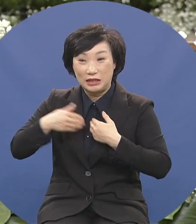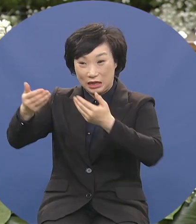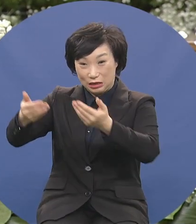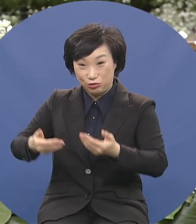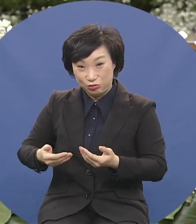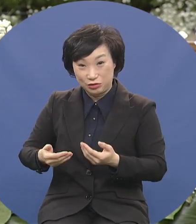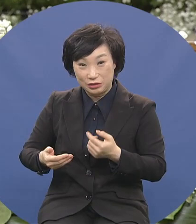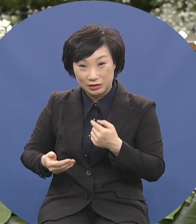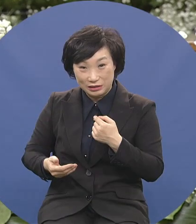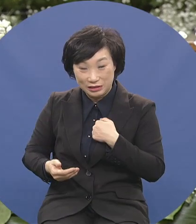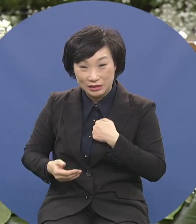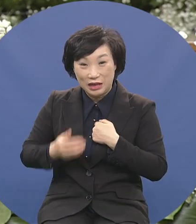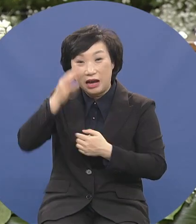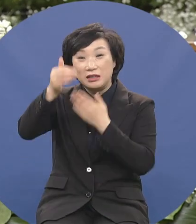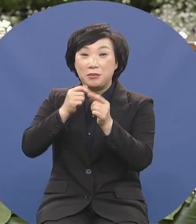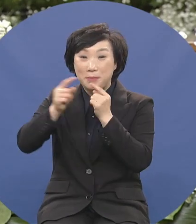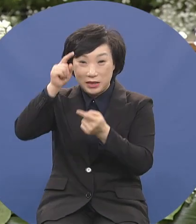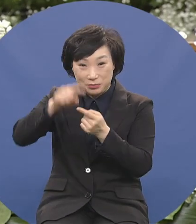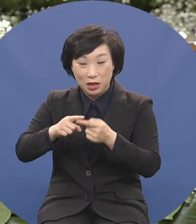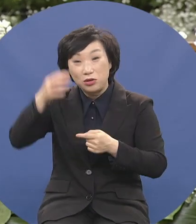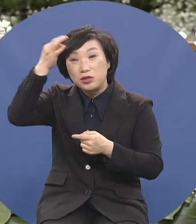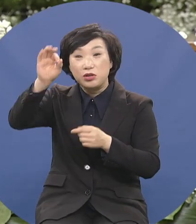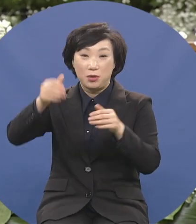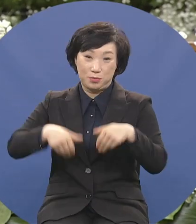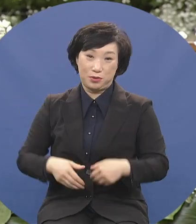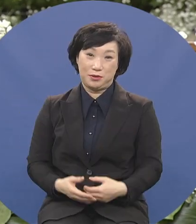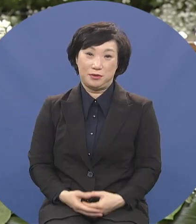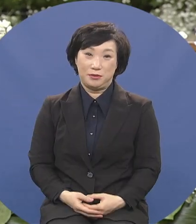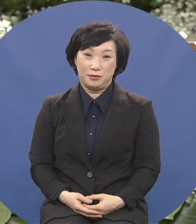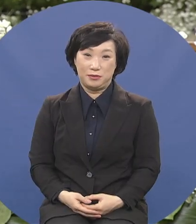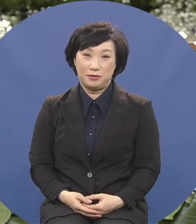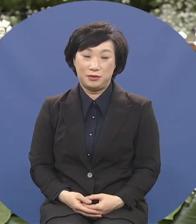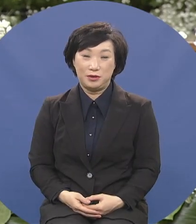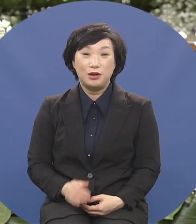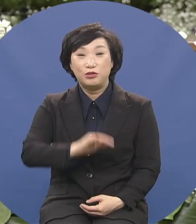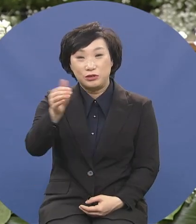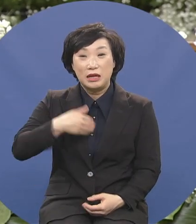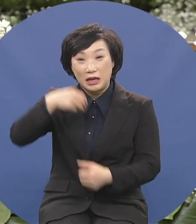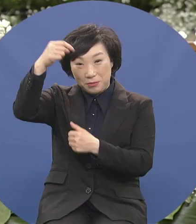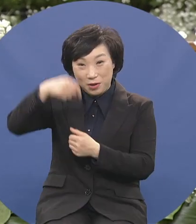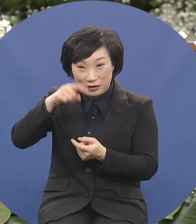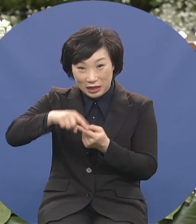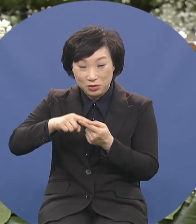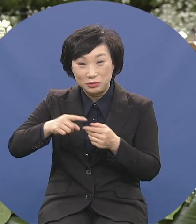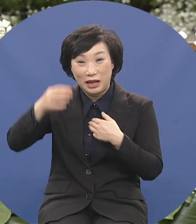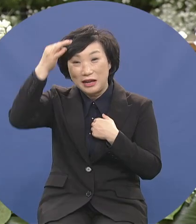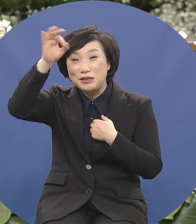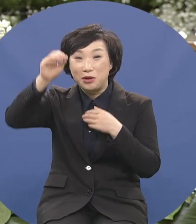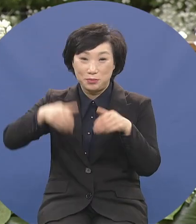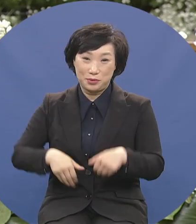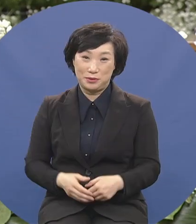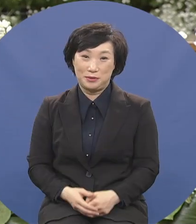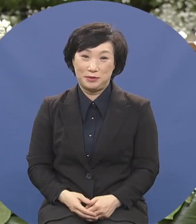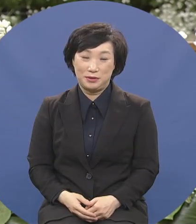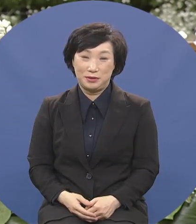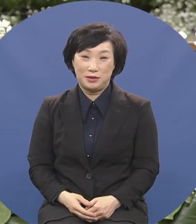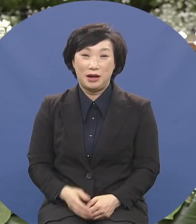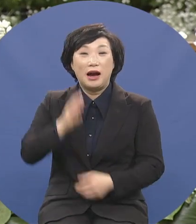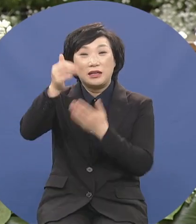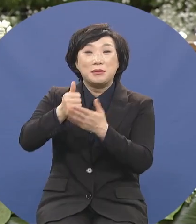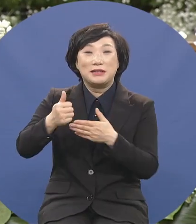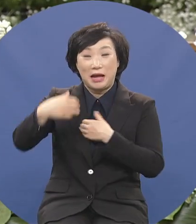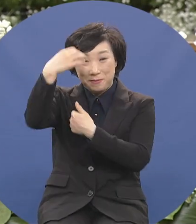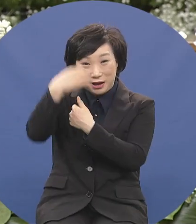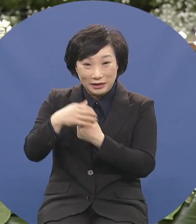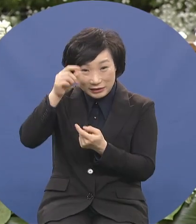주신 말씀대로 인정해야 돼. 우리에게 명령하신 대로 인정해야 돼. 주신